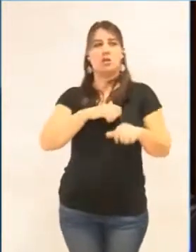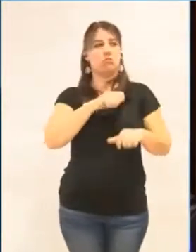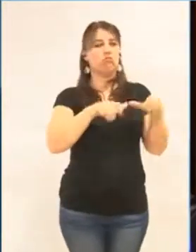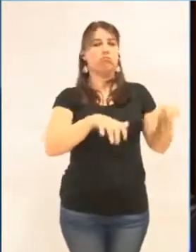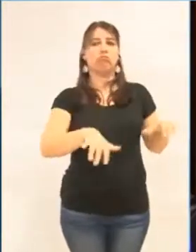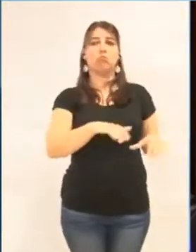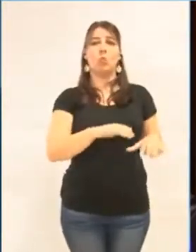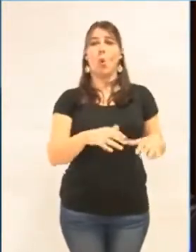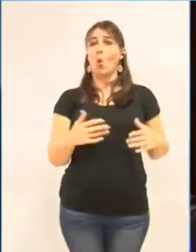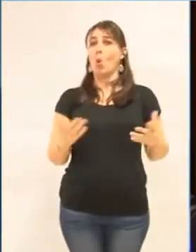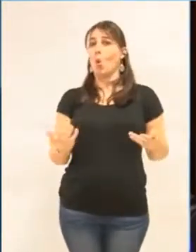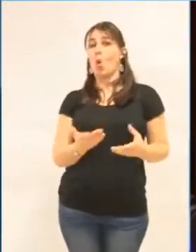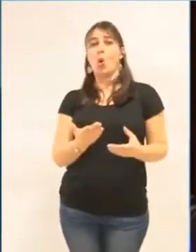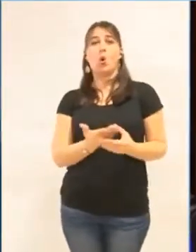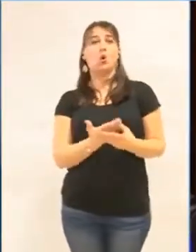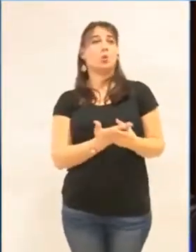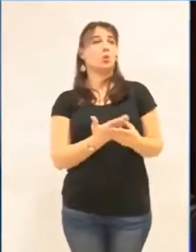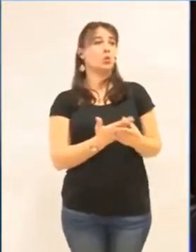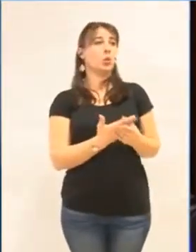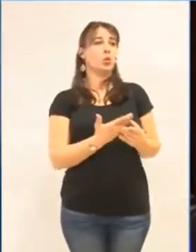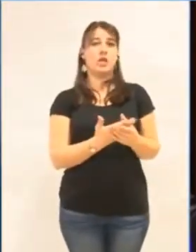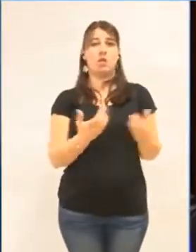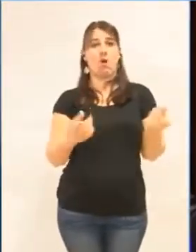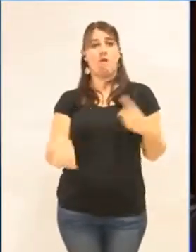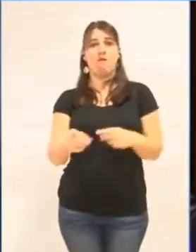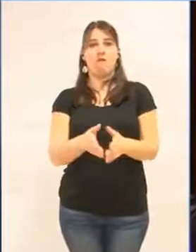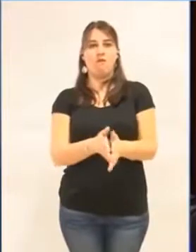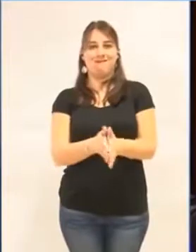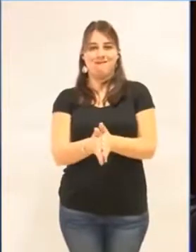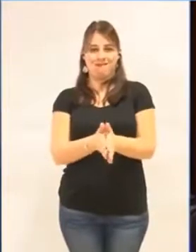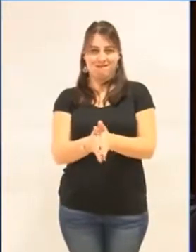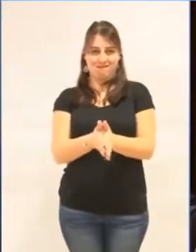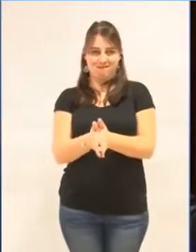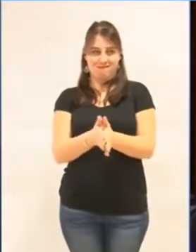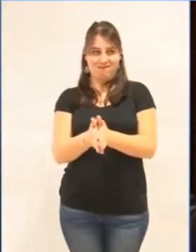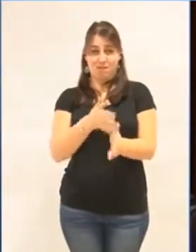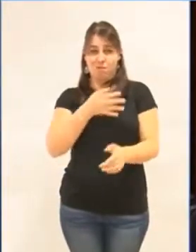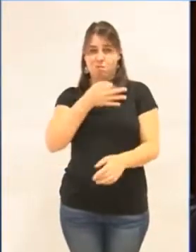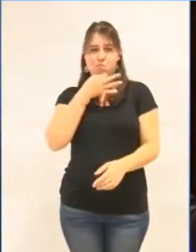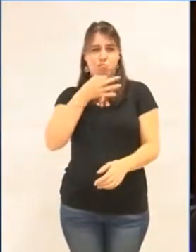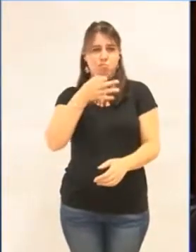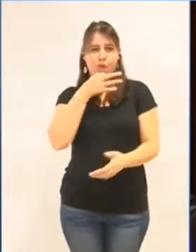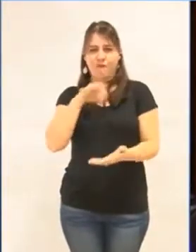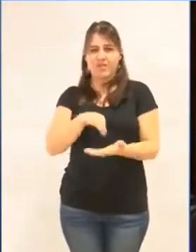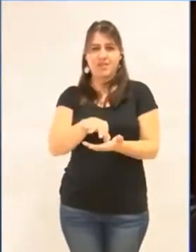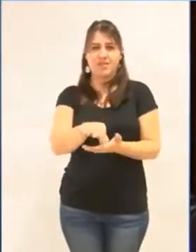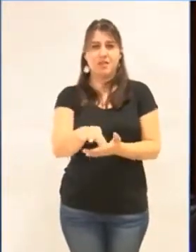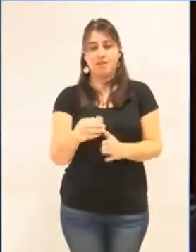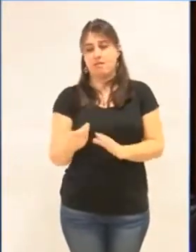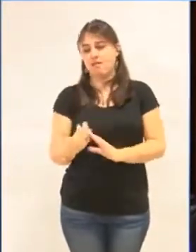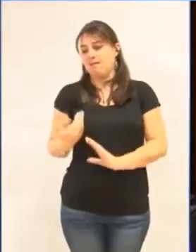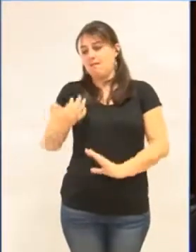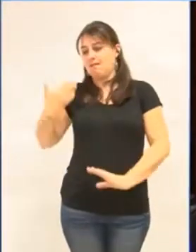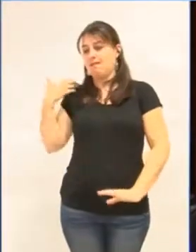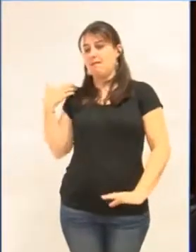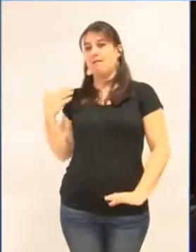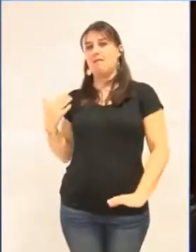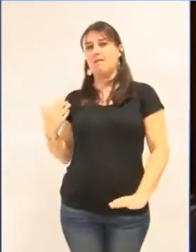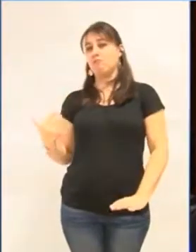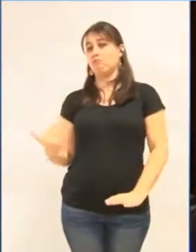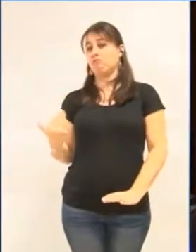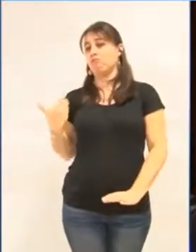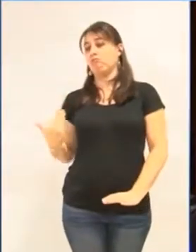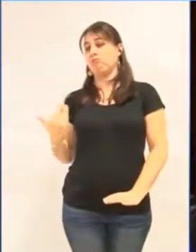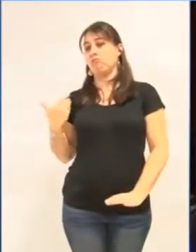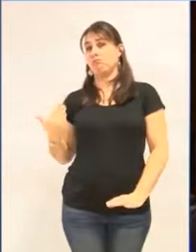de dossier n'était pas du pain béni pour essayer de faire oublier un passé plus ou moins éloigné et